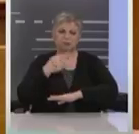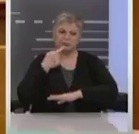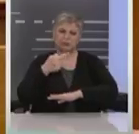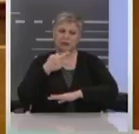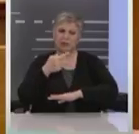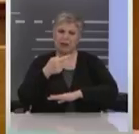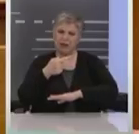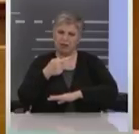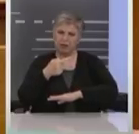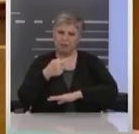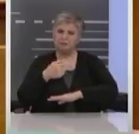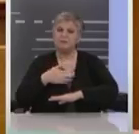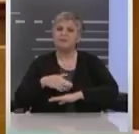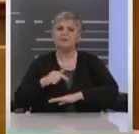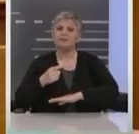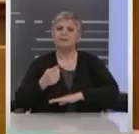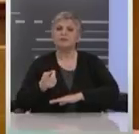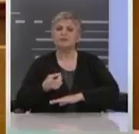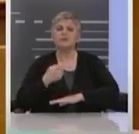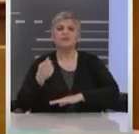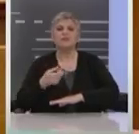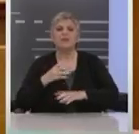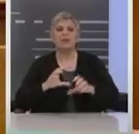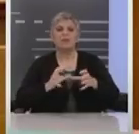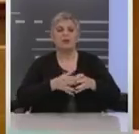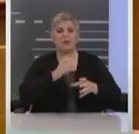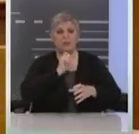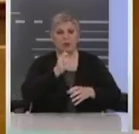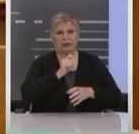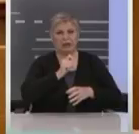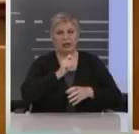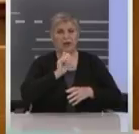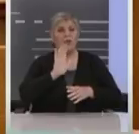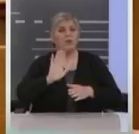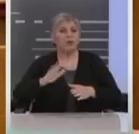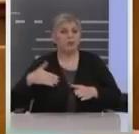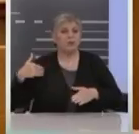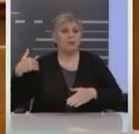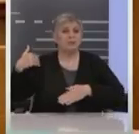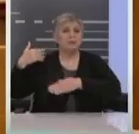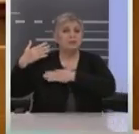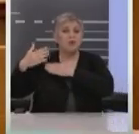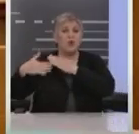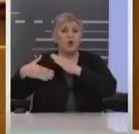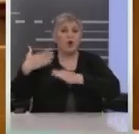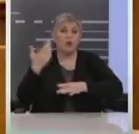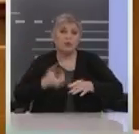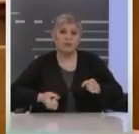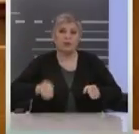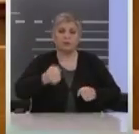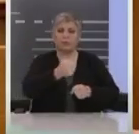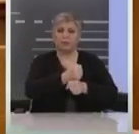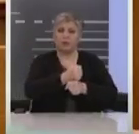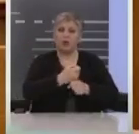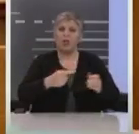από τα κόμματα κυρίως που είχαν την ευθύνη της διακυβέρνησης αυτής της χώρας το